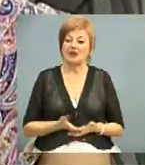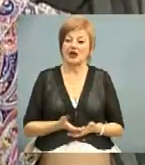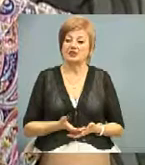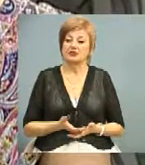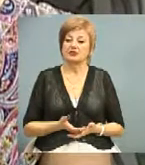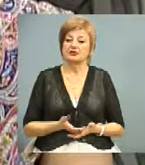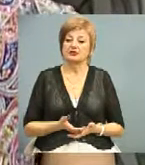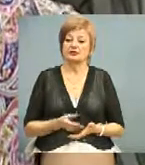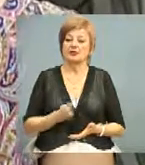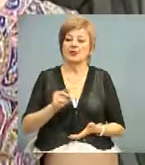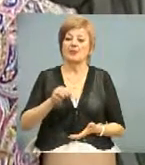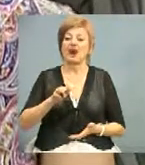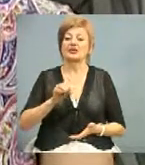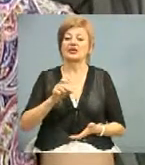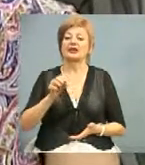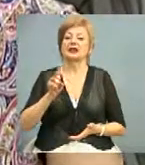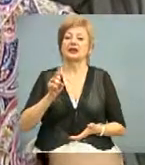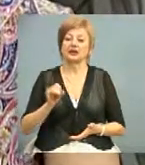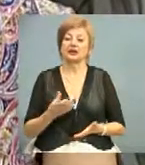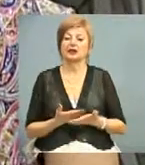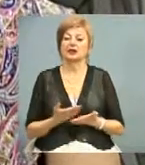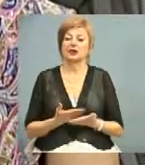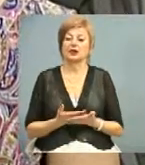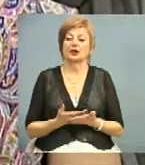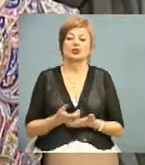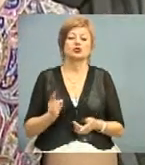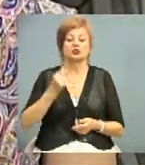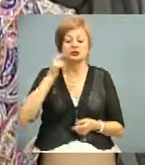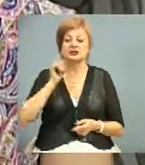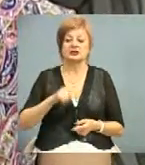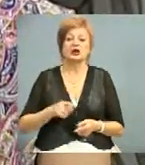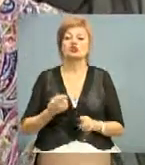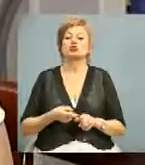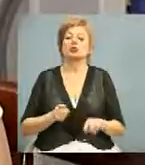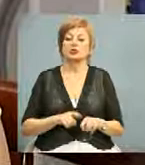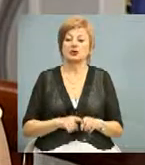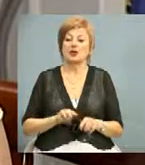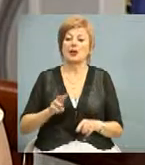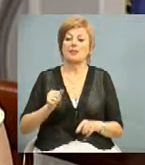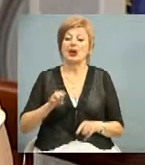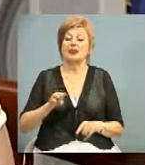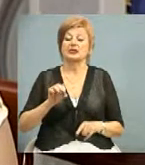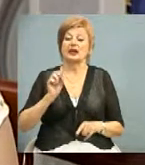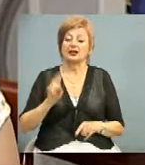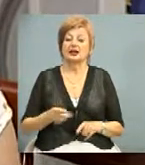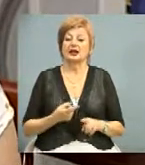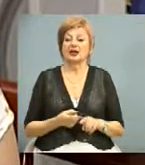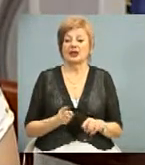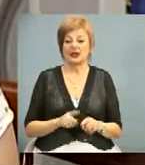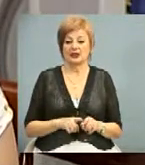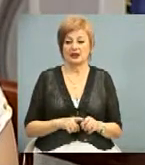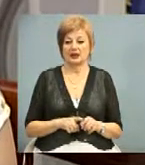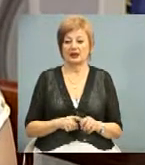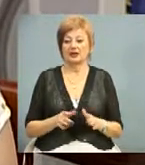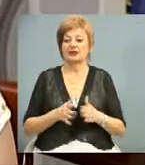що? Материки. Що тобі відомо, наприклад, про материки? Що це таке? Материк – це